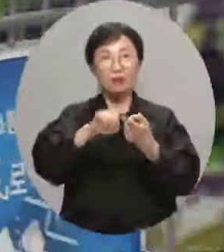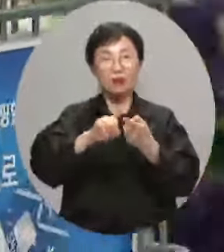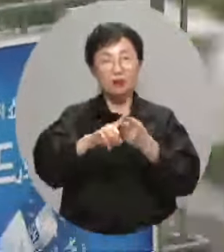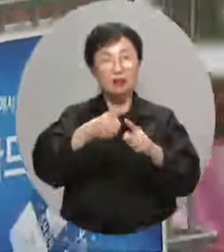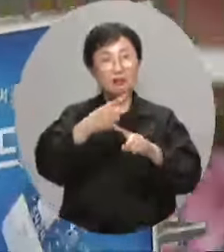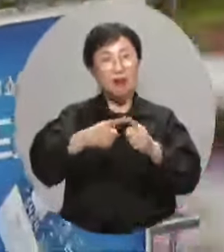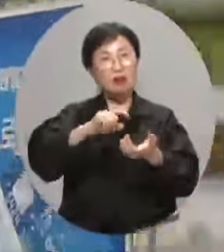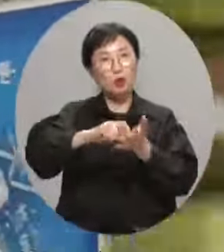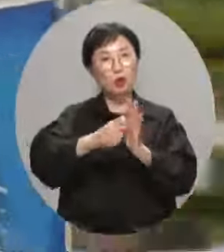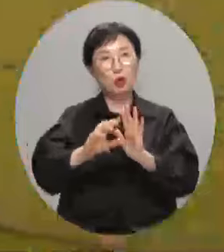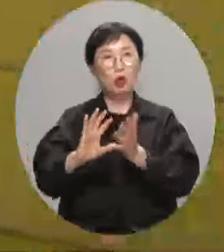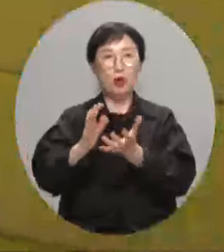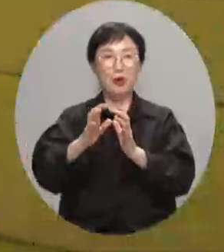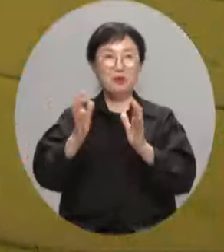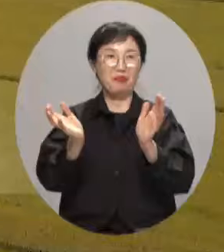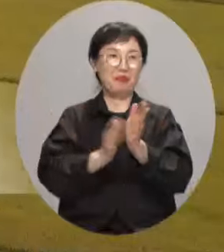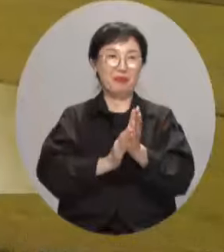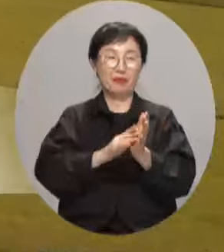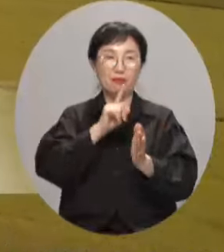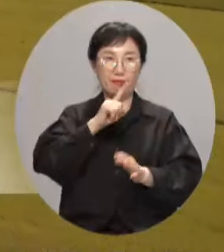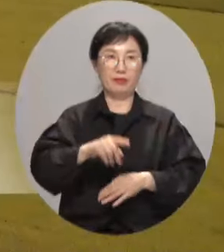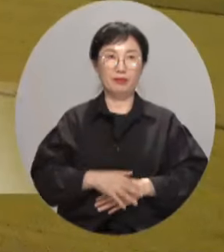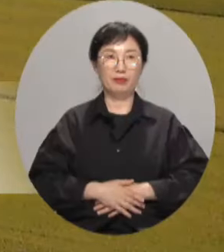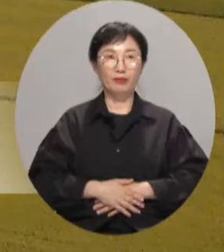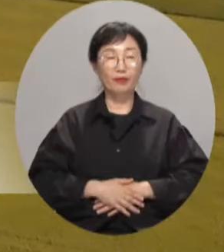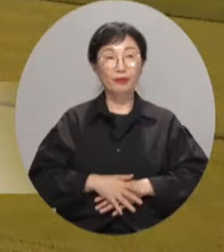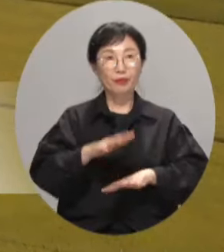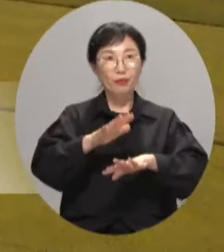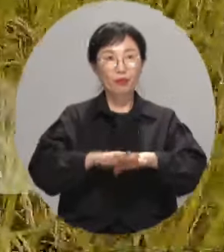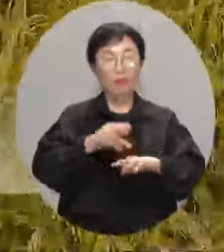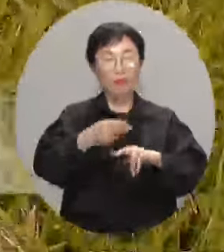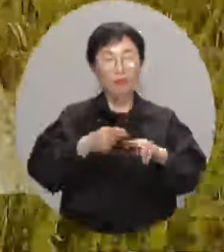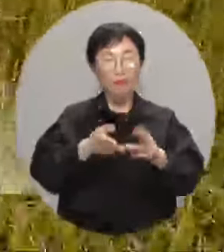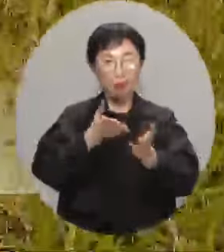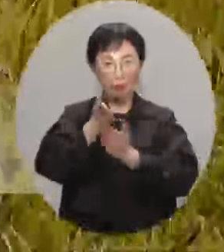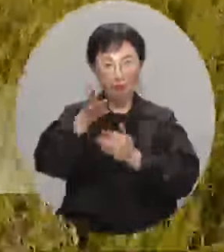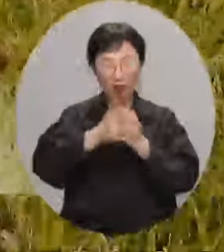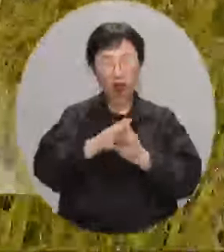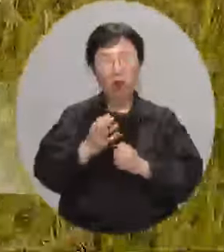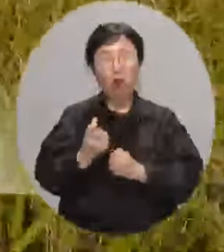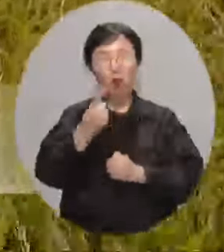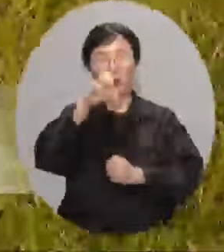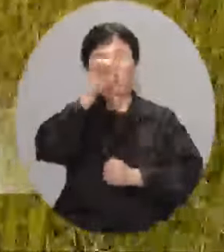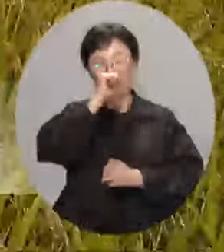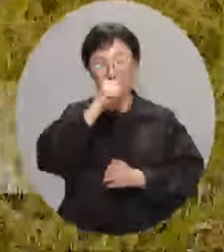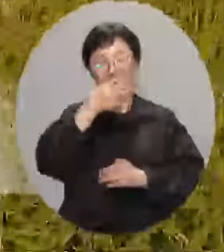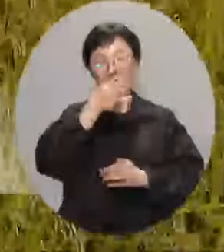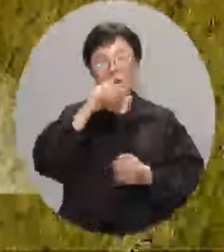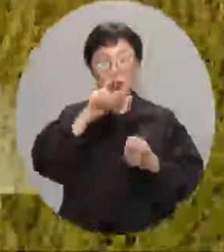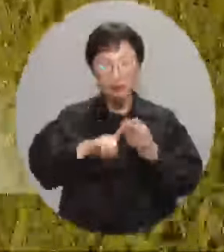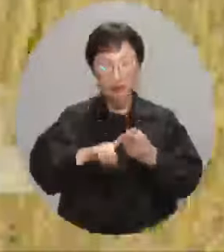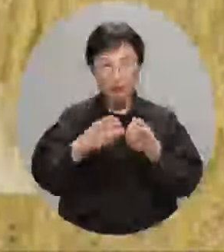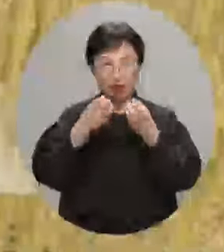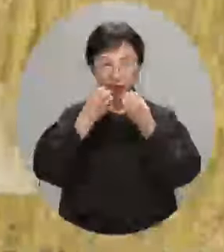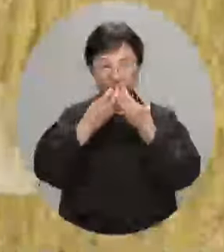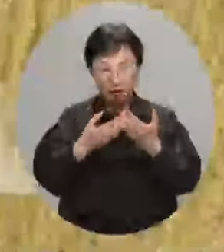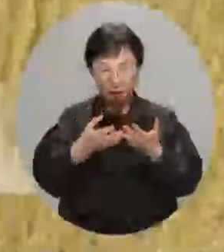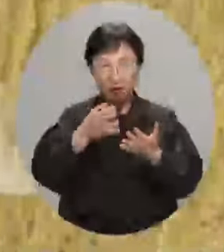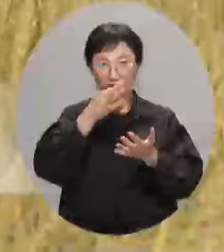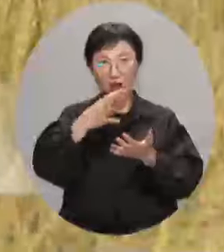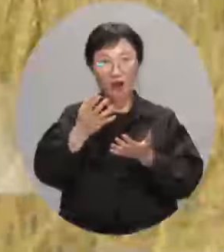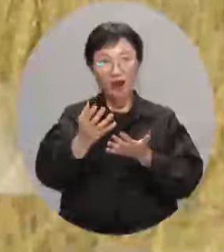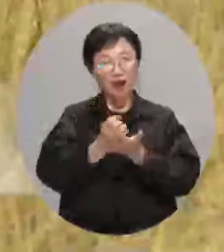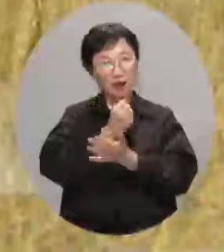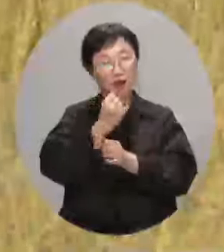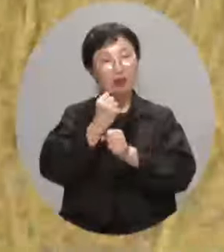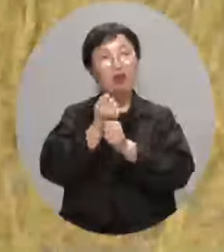머물렀다는 지적은 불가피해 보입니다 농식품부는 고품질 쌀 생산과 신규 수요 창출을 위한 종합